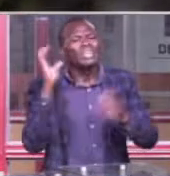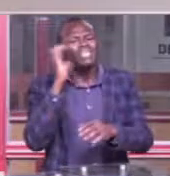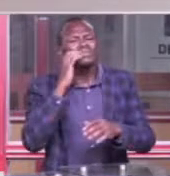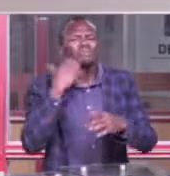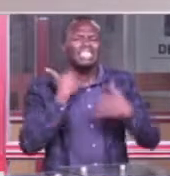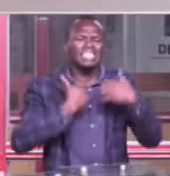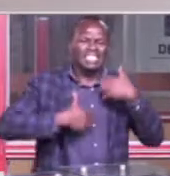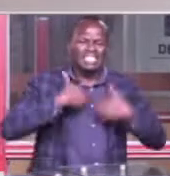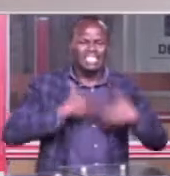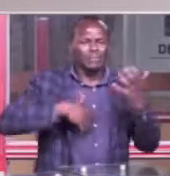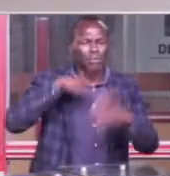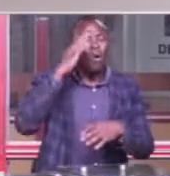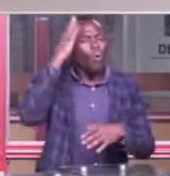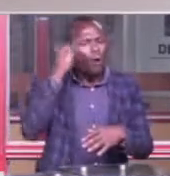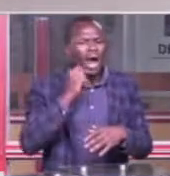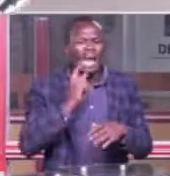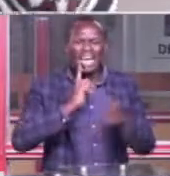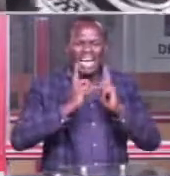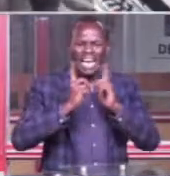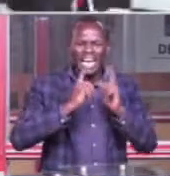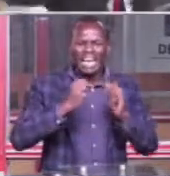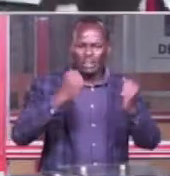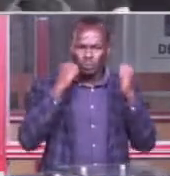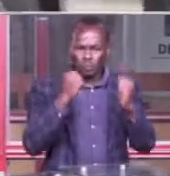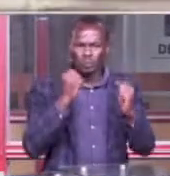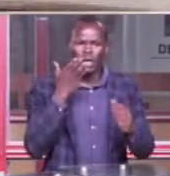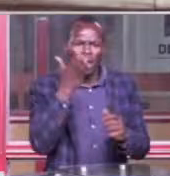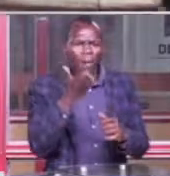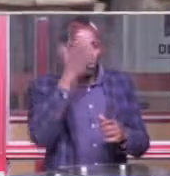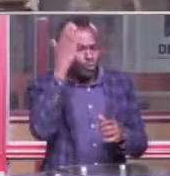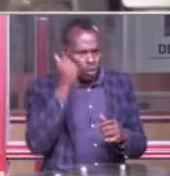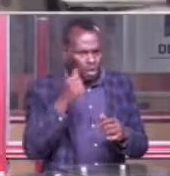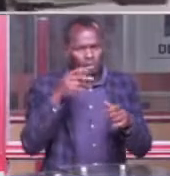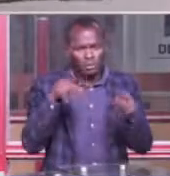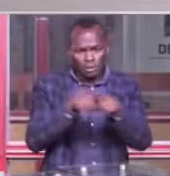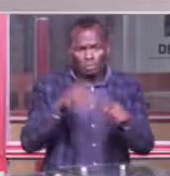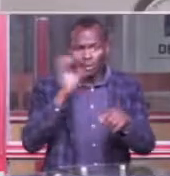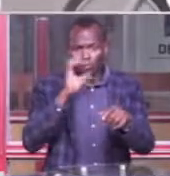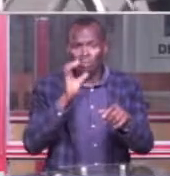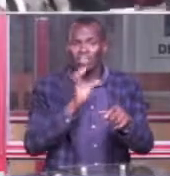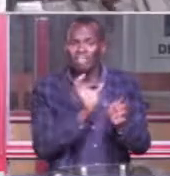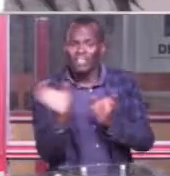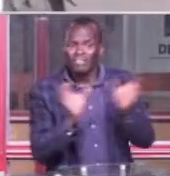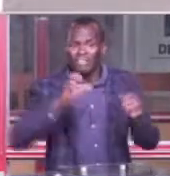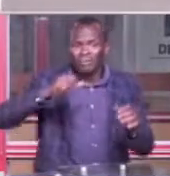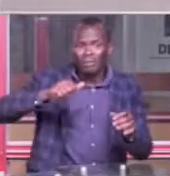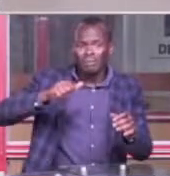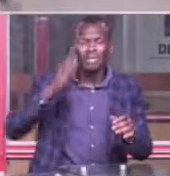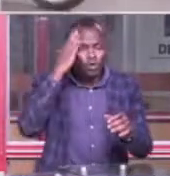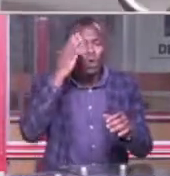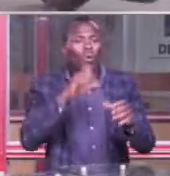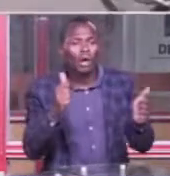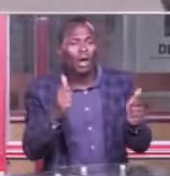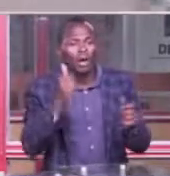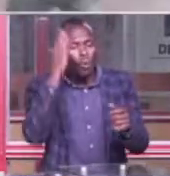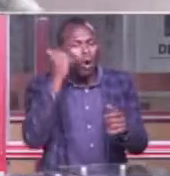enkwafu anti babwawulamu emitendera mulimu gwe baleeto bwa Masaka nga kakakobe nga kabanga nga kanyirira bulungi nnyo nga tekalinamu yadde kabisi